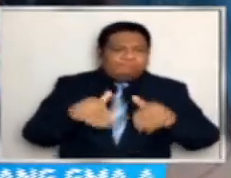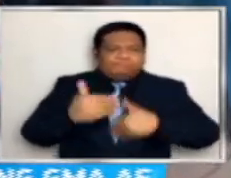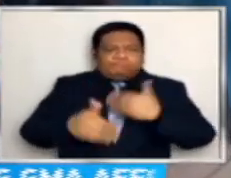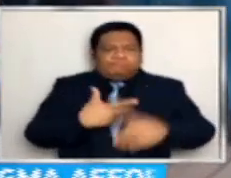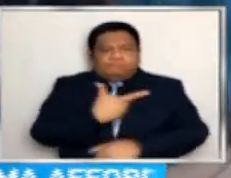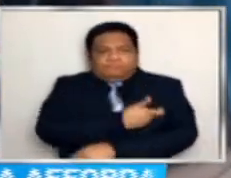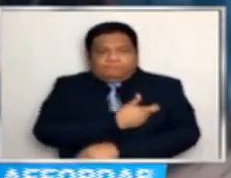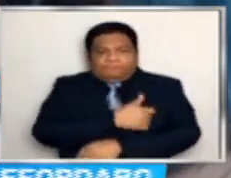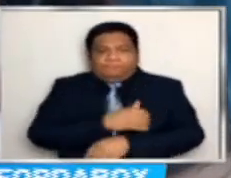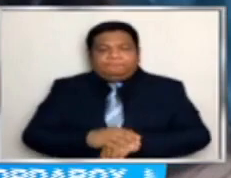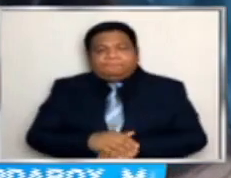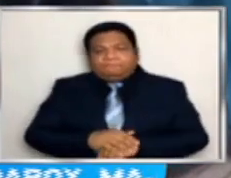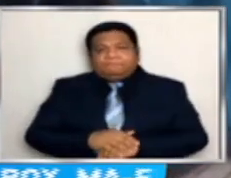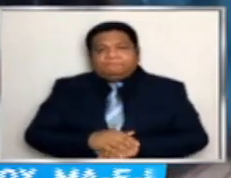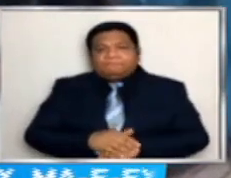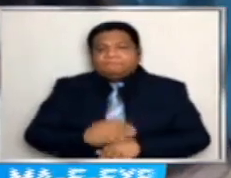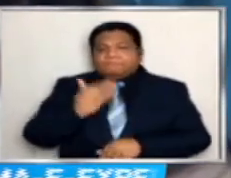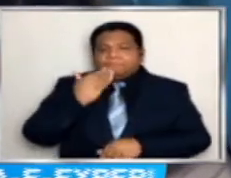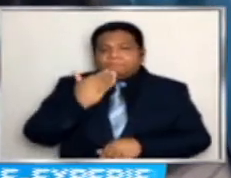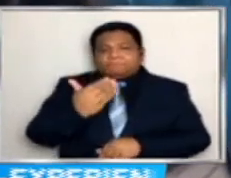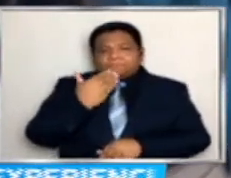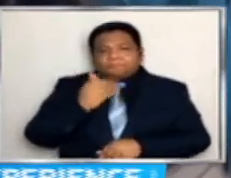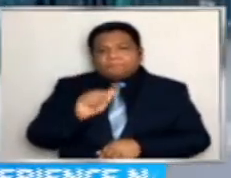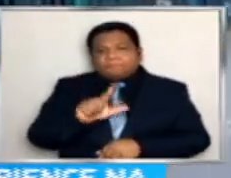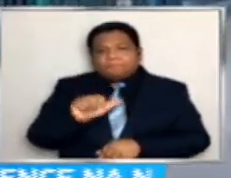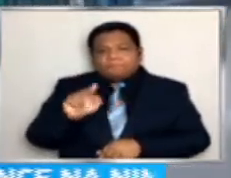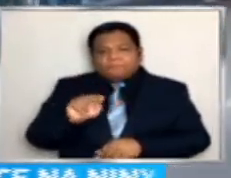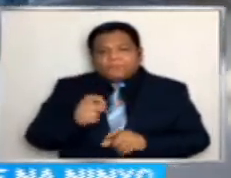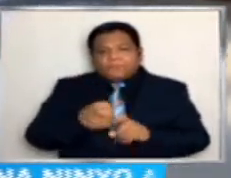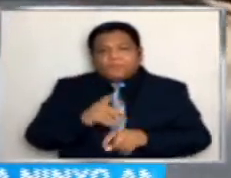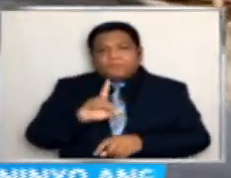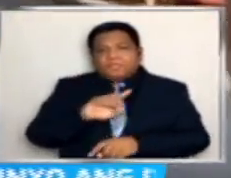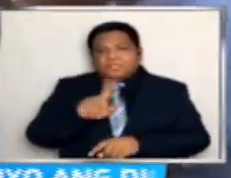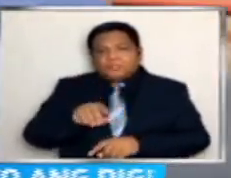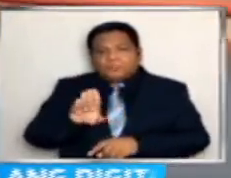Rafi? Maraming salamat, Alan Gatus ng Super Radio DZBB.